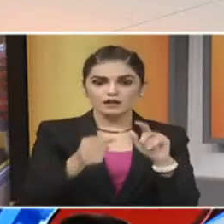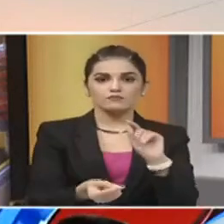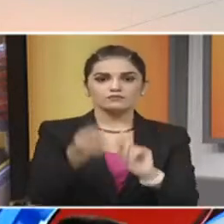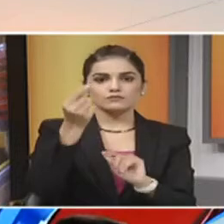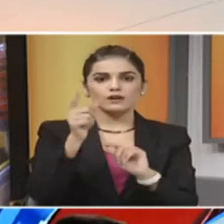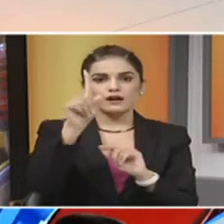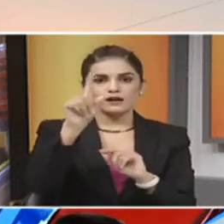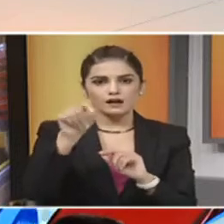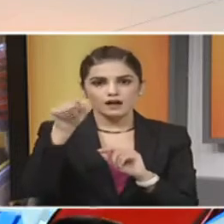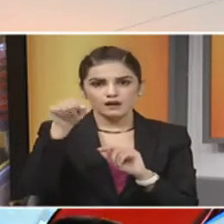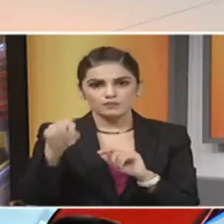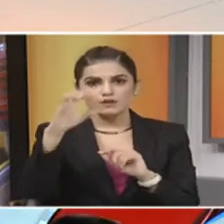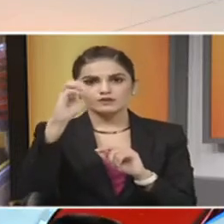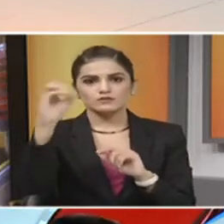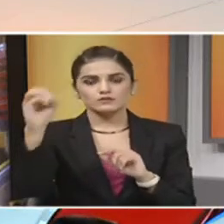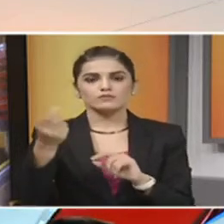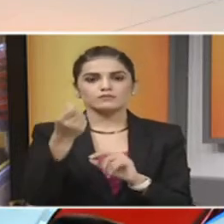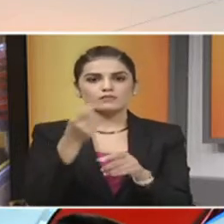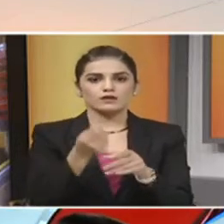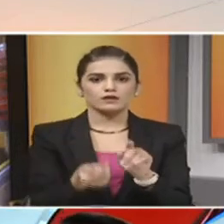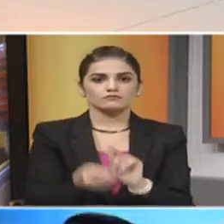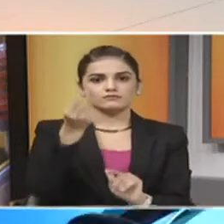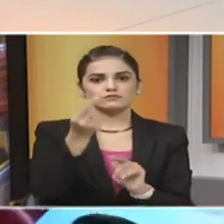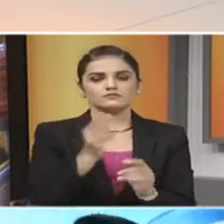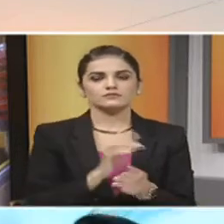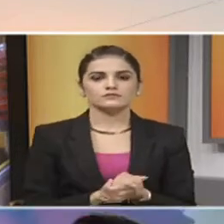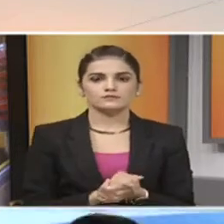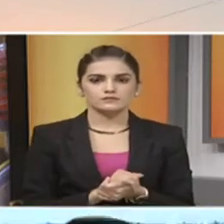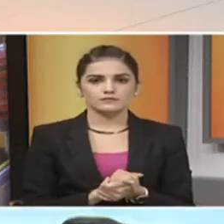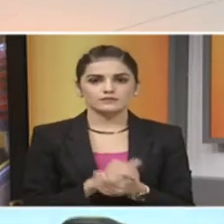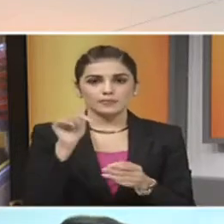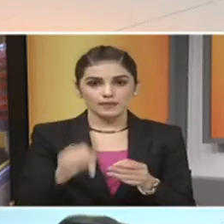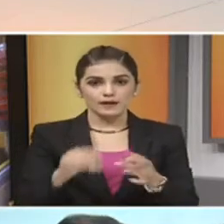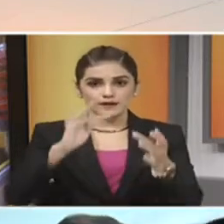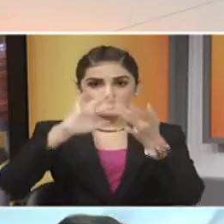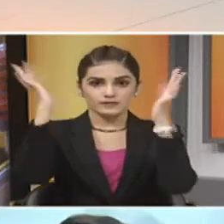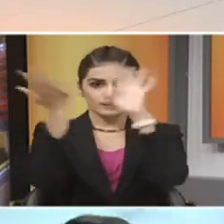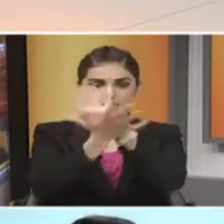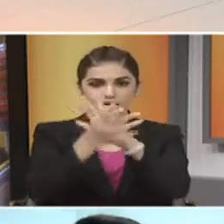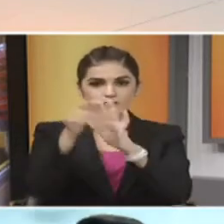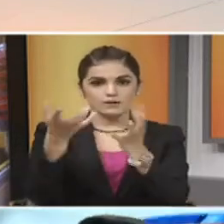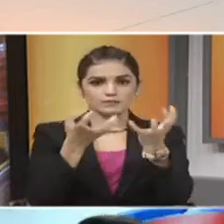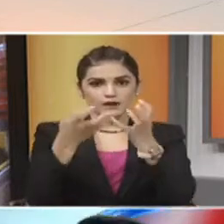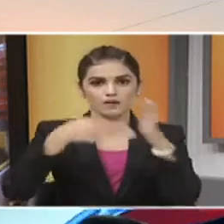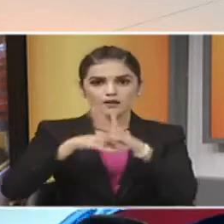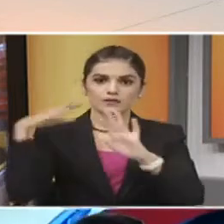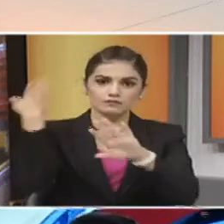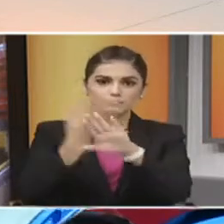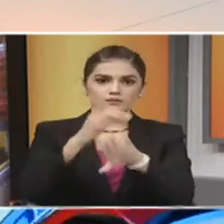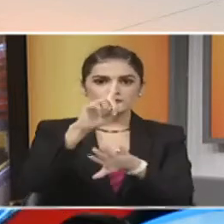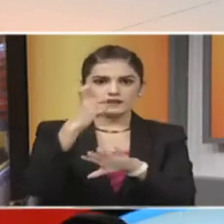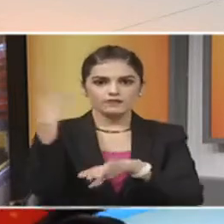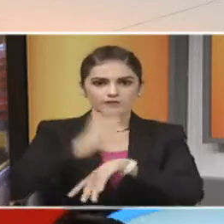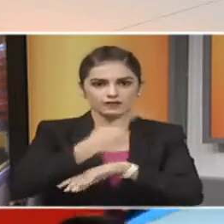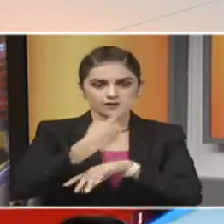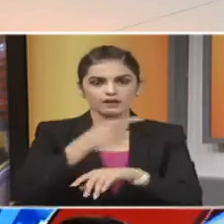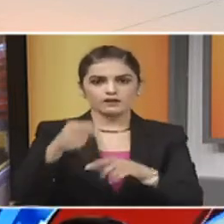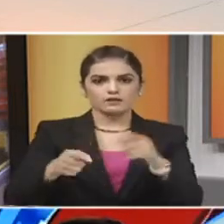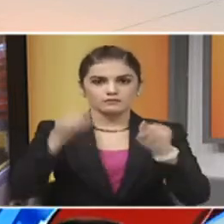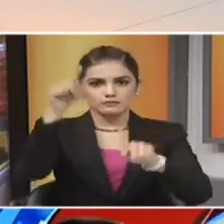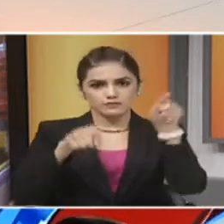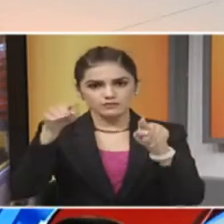कीमत भी ₹10 प्रति लीटर बढ़ गए हैं कि अंतरराष्ट्रीय बाजार में यूं तो पिछले सप्ताह दिनों में से